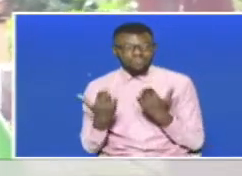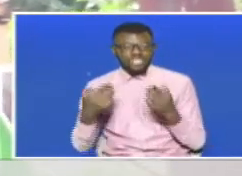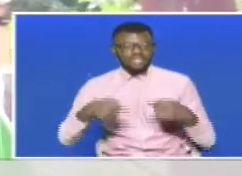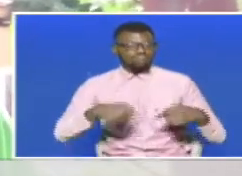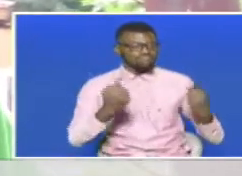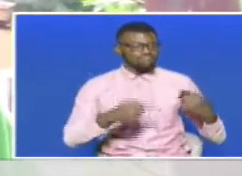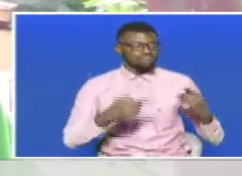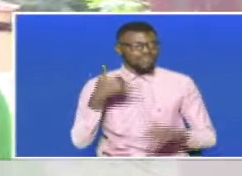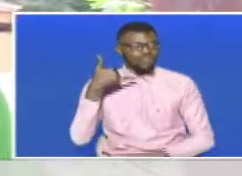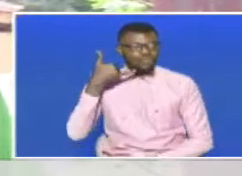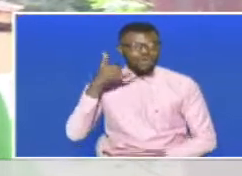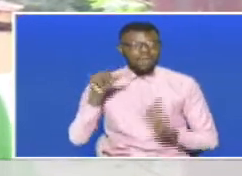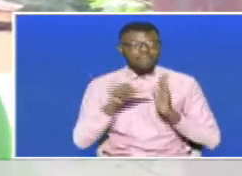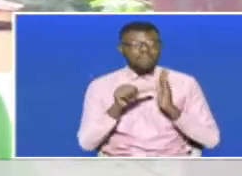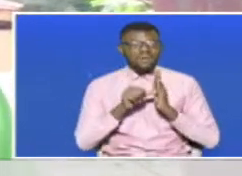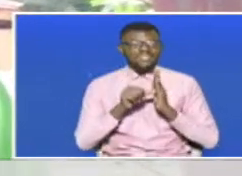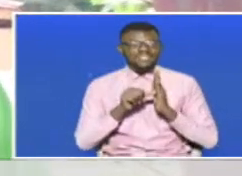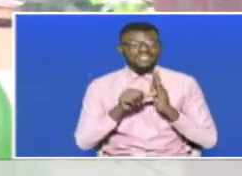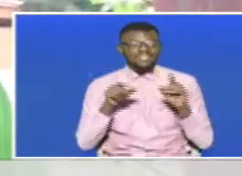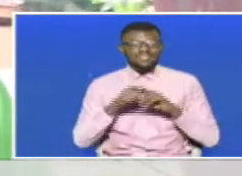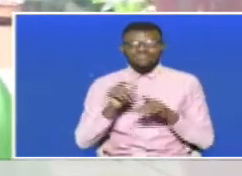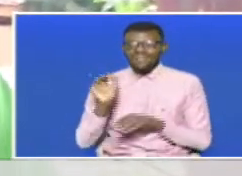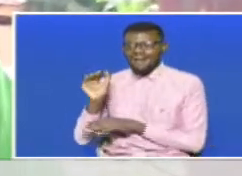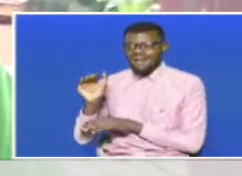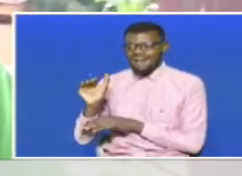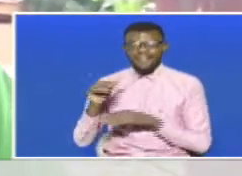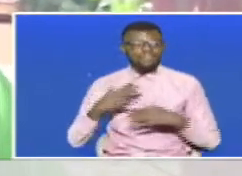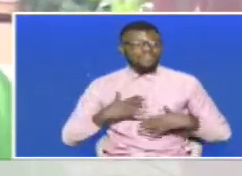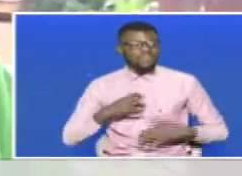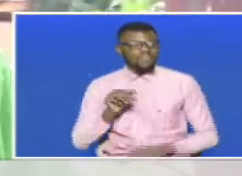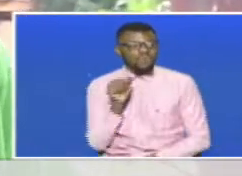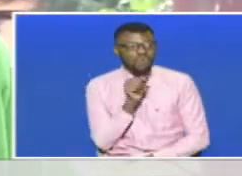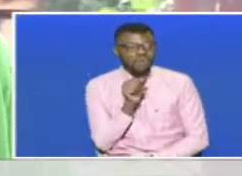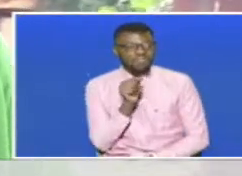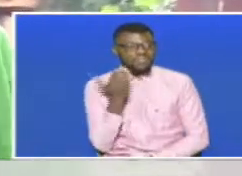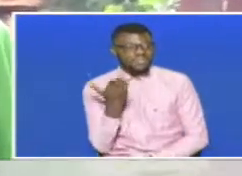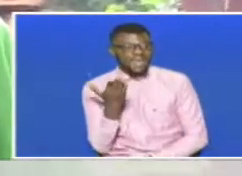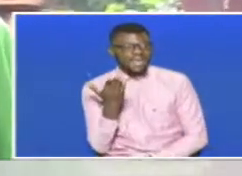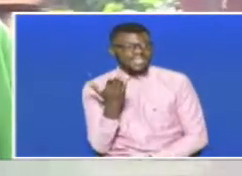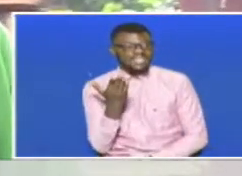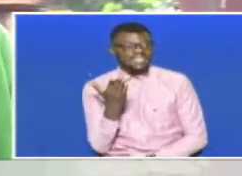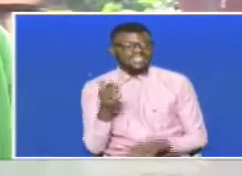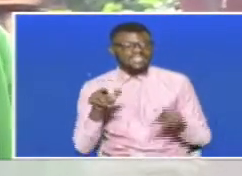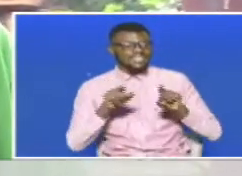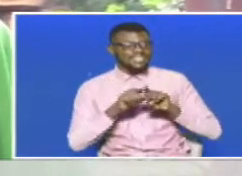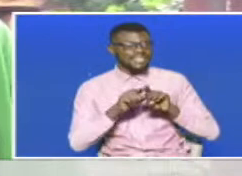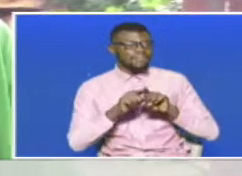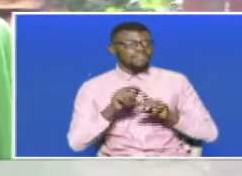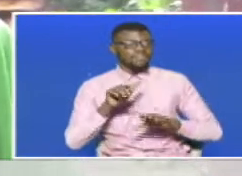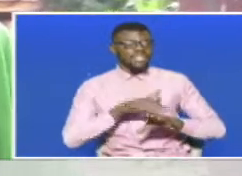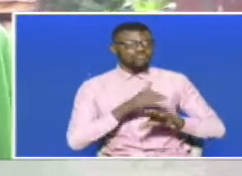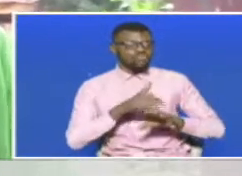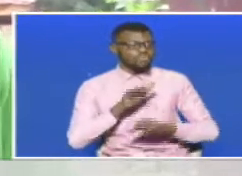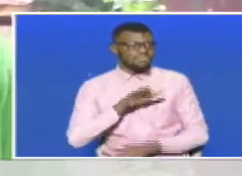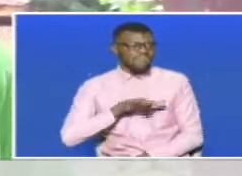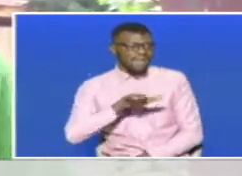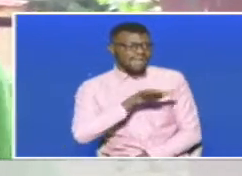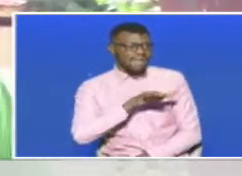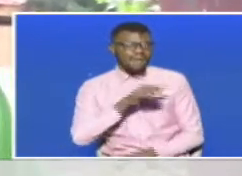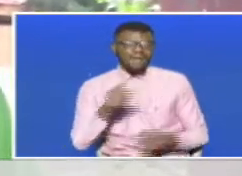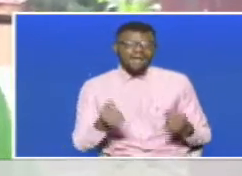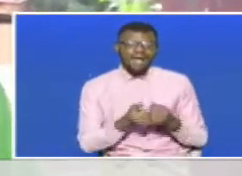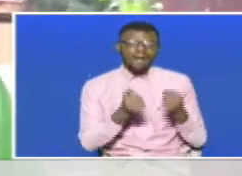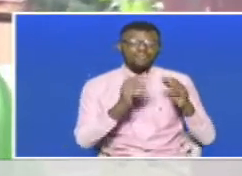ya simu. Na tunaomba tu wazee wa kijiji na jamii na ukoa sana sana ya Wakikuyu wakipata shida za